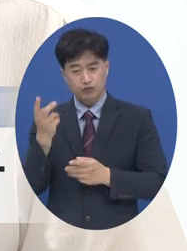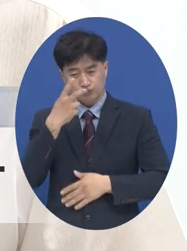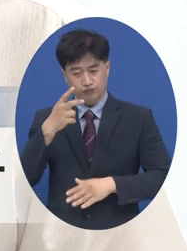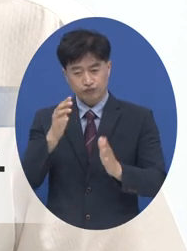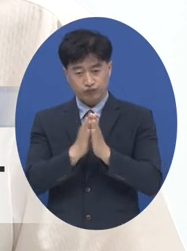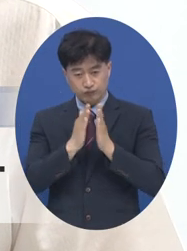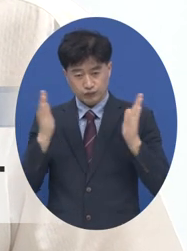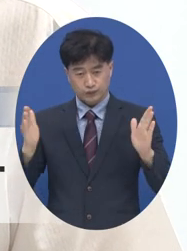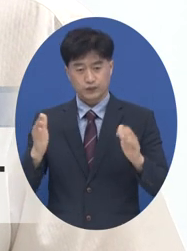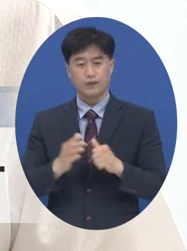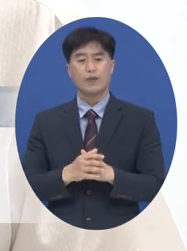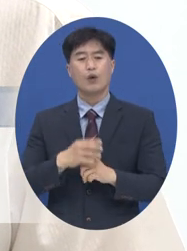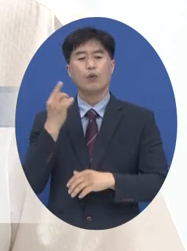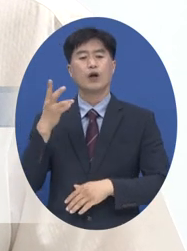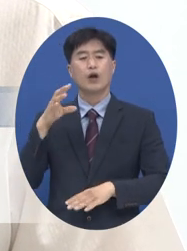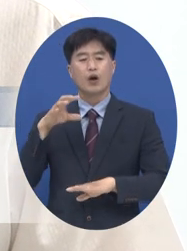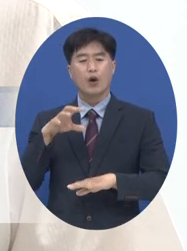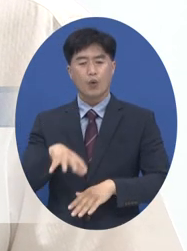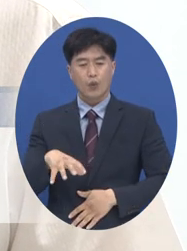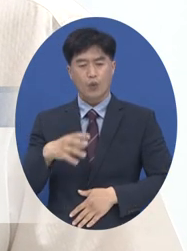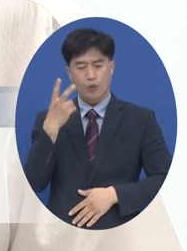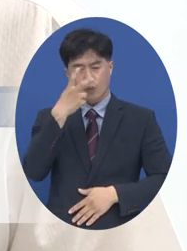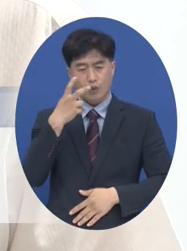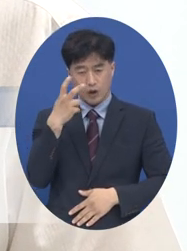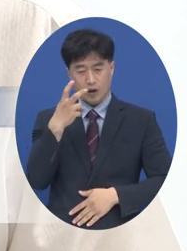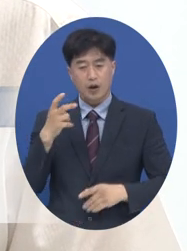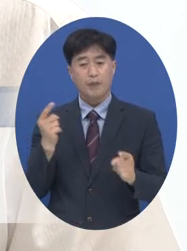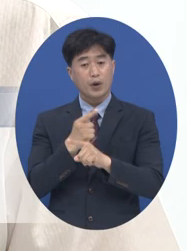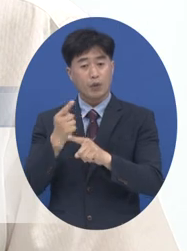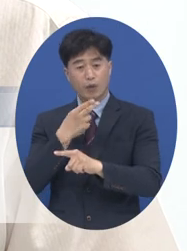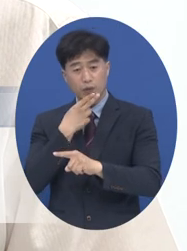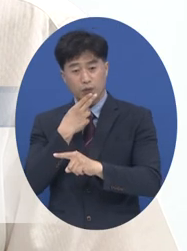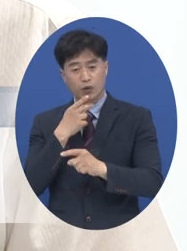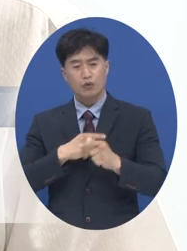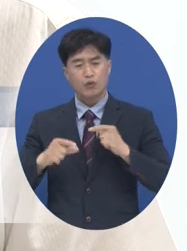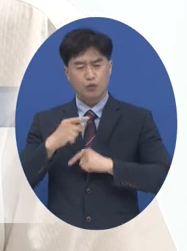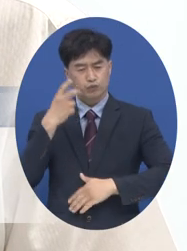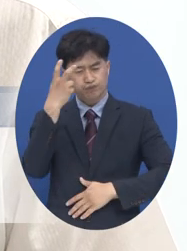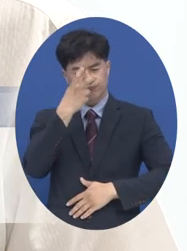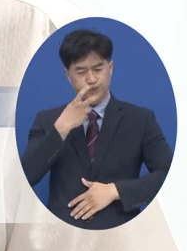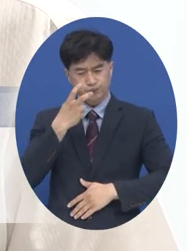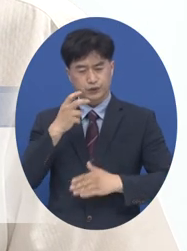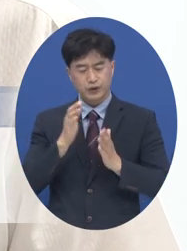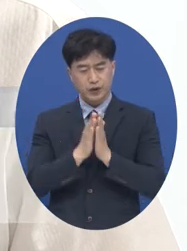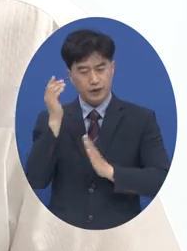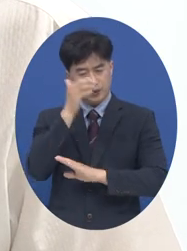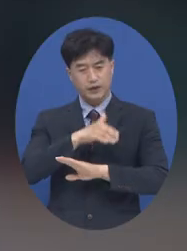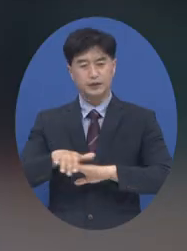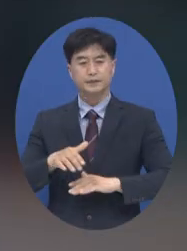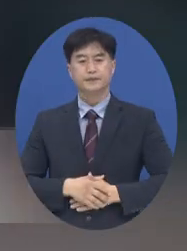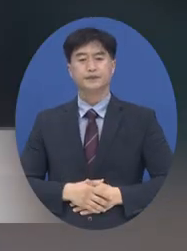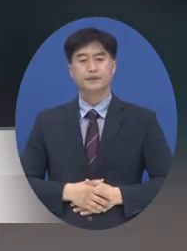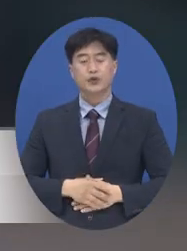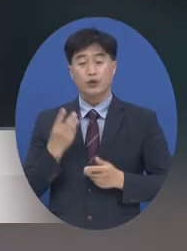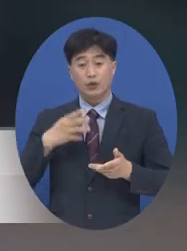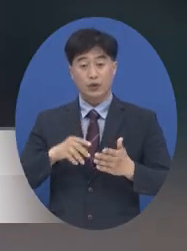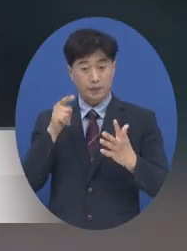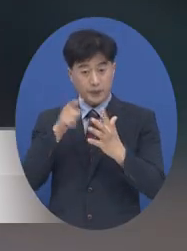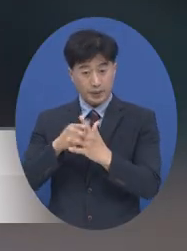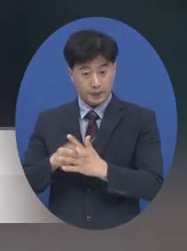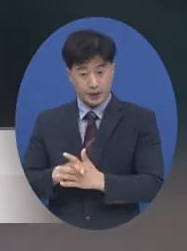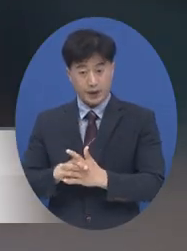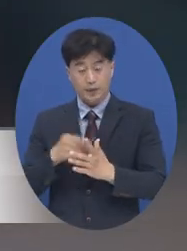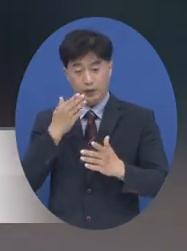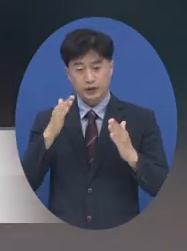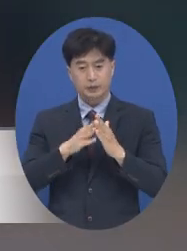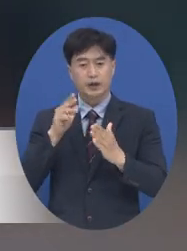대한 수사를 진행하였고 원산지 관리 실태가 개선되지 않을 경우 저희도 추가 수사를 진행할 계획이 있습니다. 경기도는